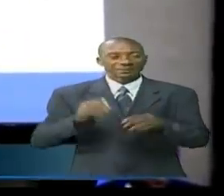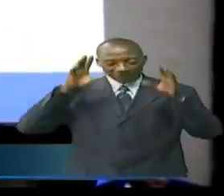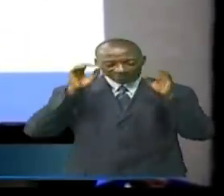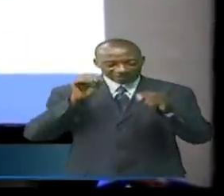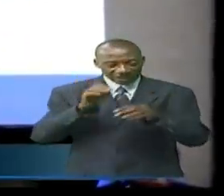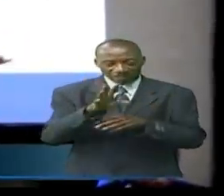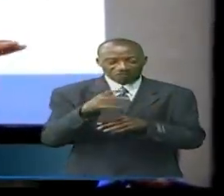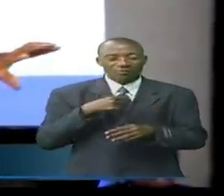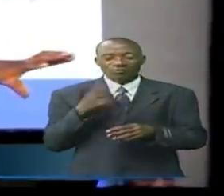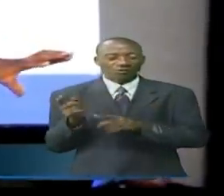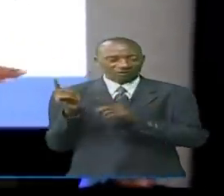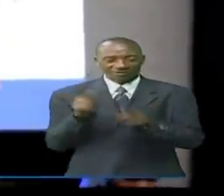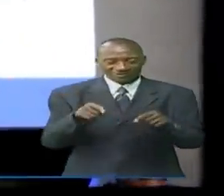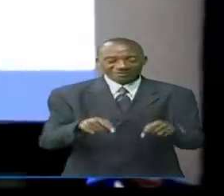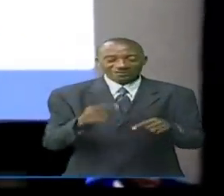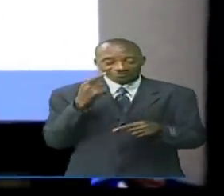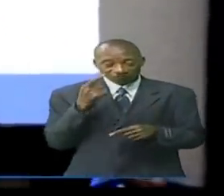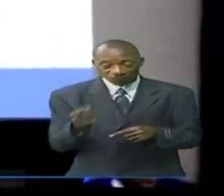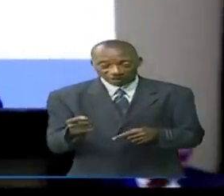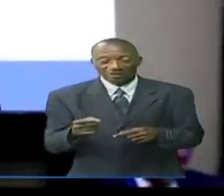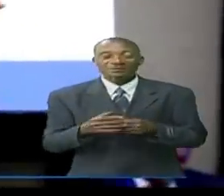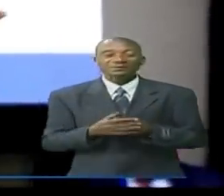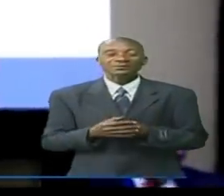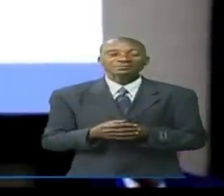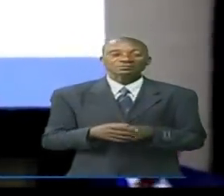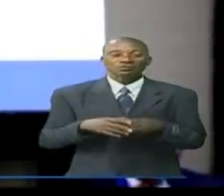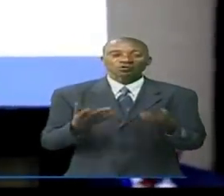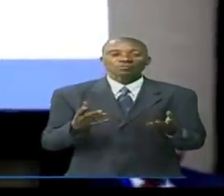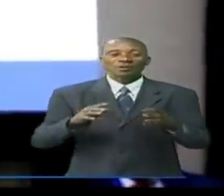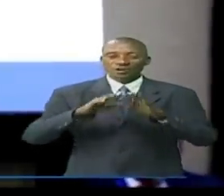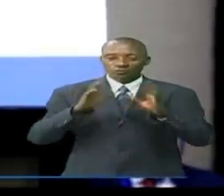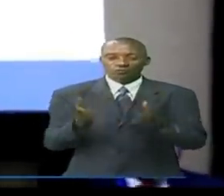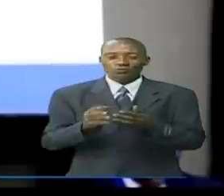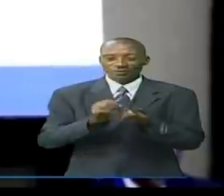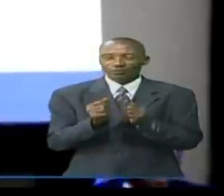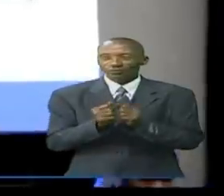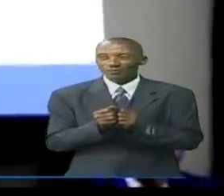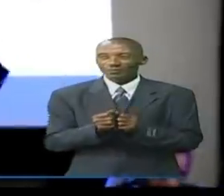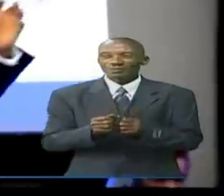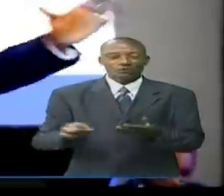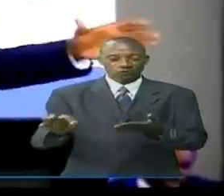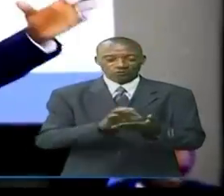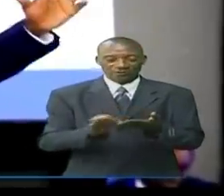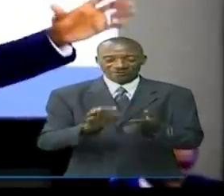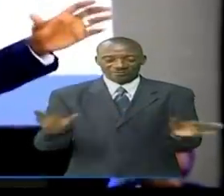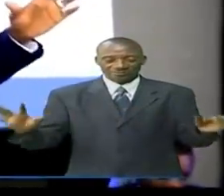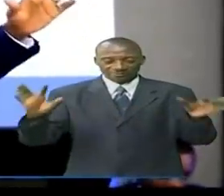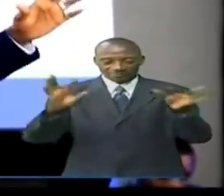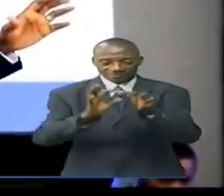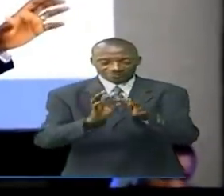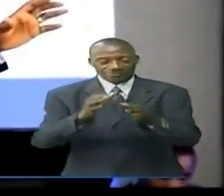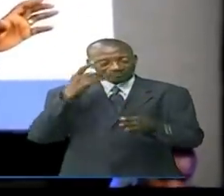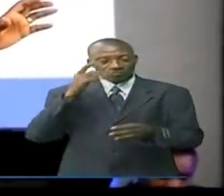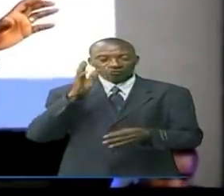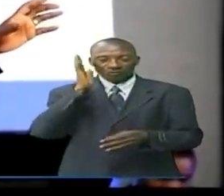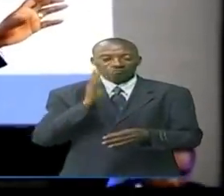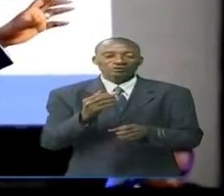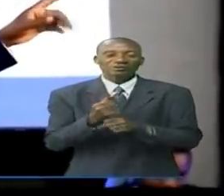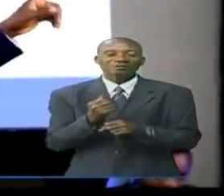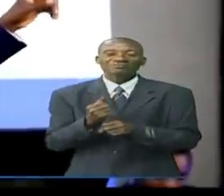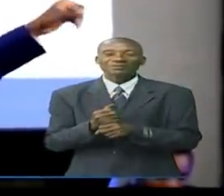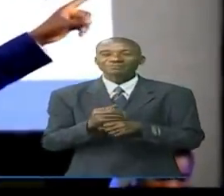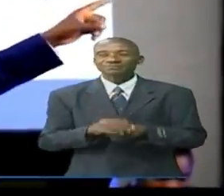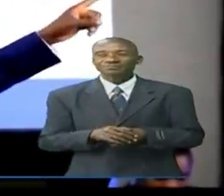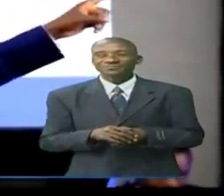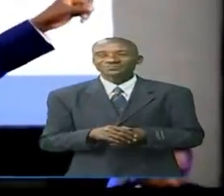sens de tout ce que vous avez comme séance ici pour nous ramener à la création de